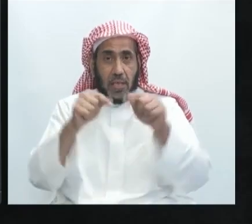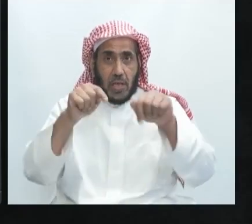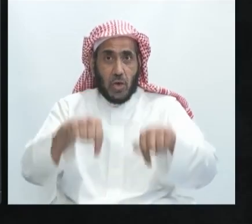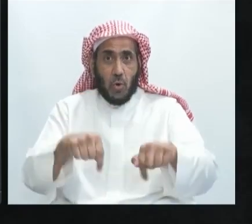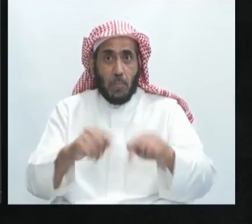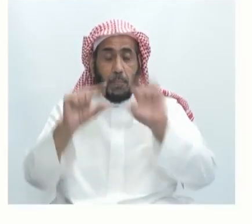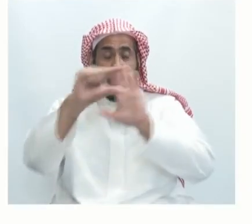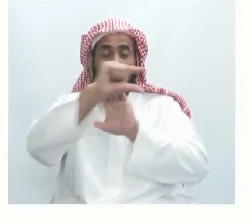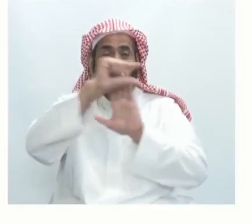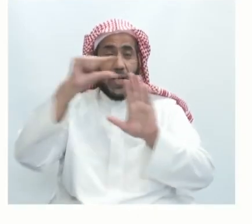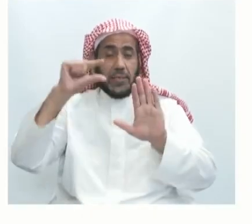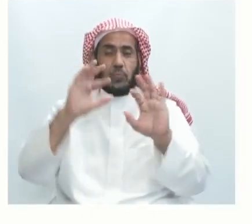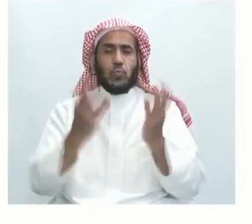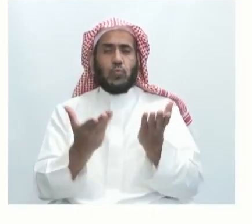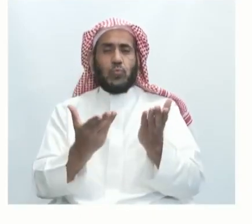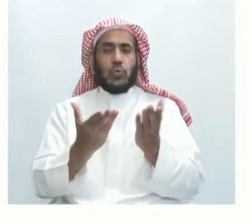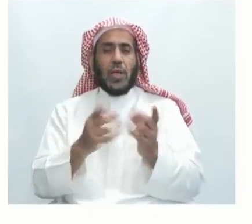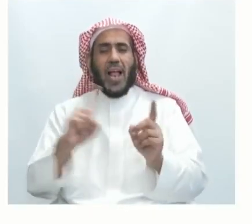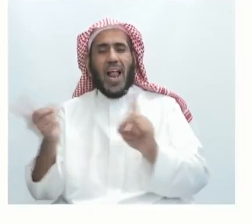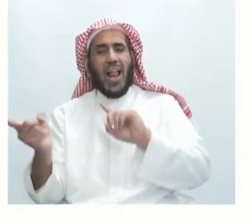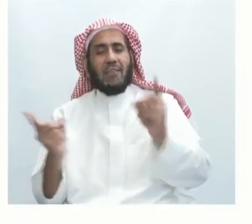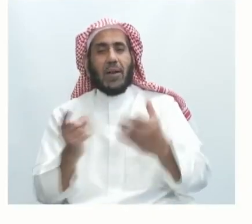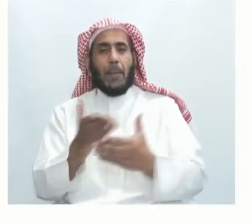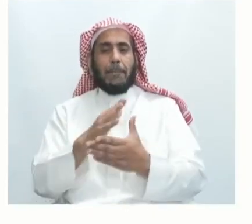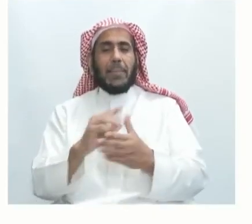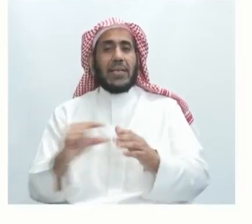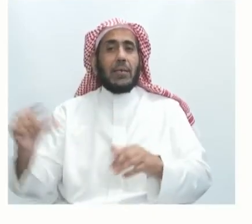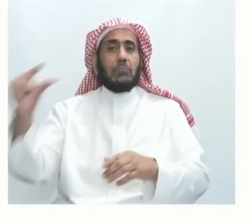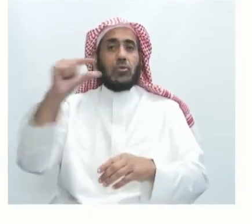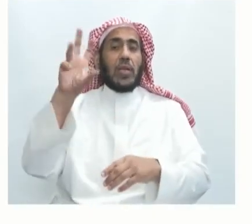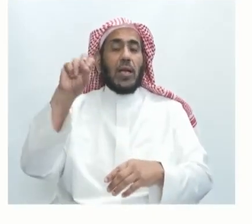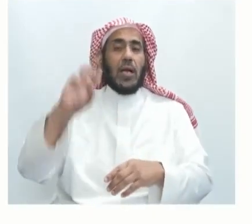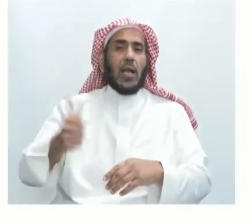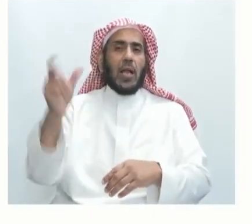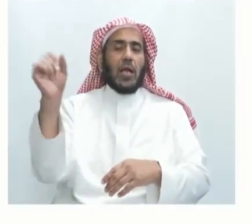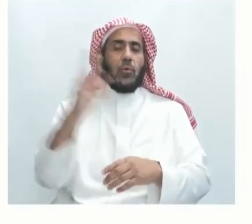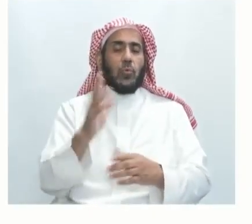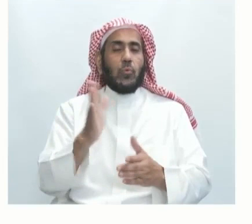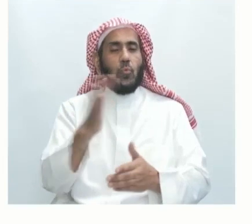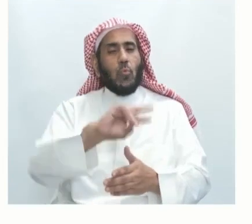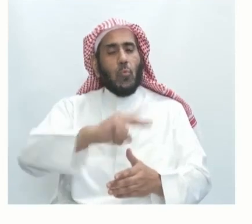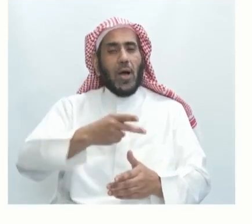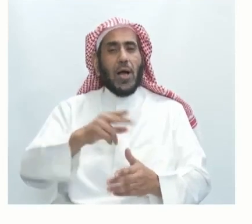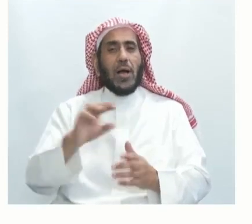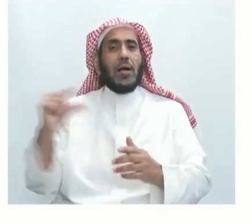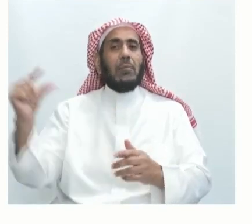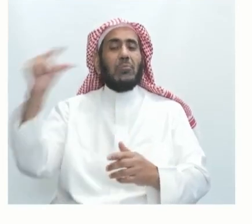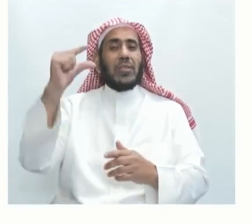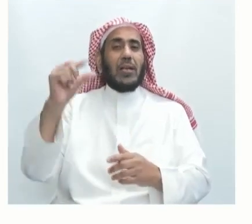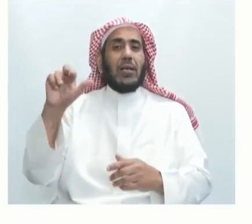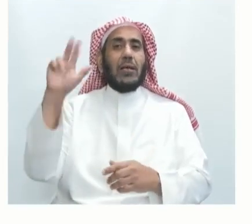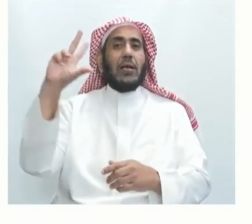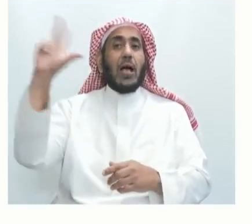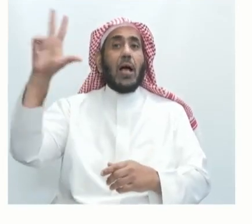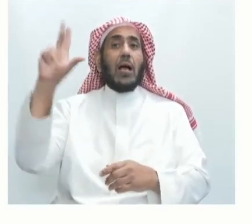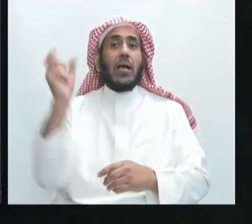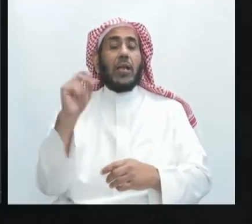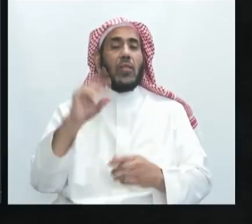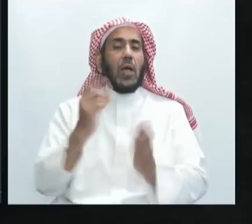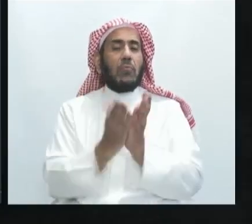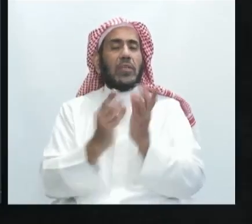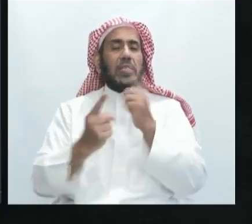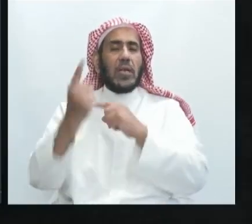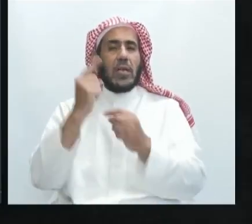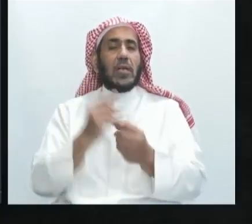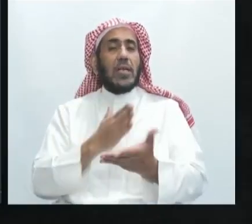اليوم بعنوان الفرق بين مصطلح القانون ومصطلح النظام وقد ادرجنا في الدرس الماضي على